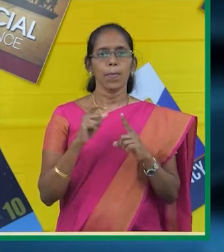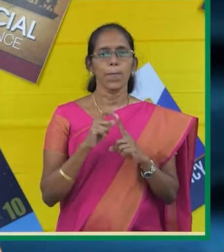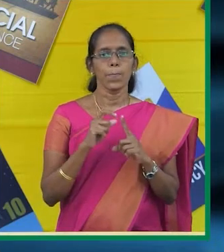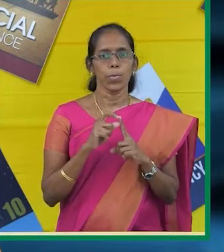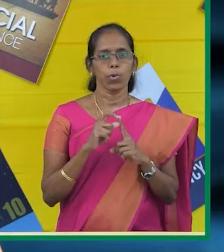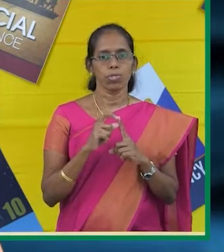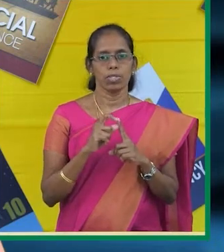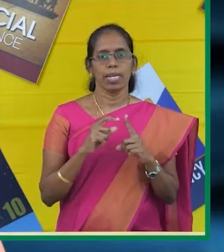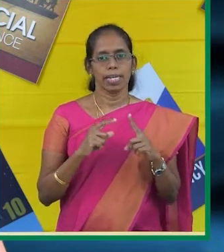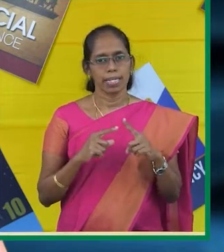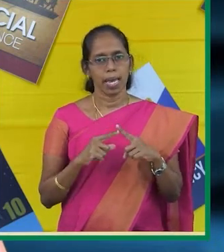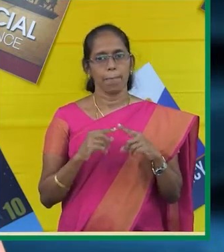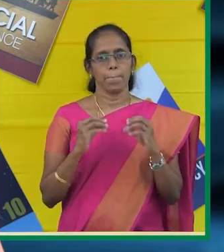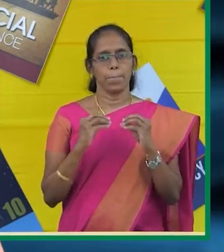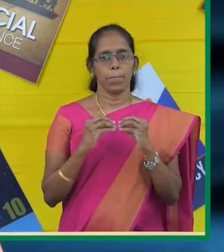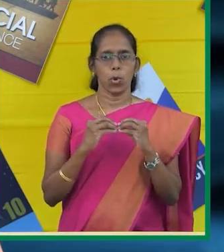pros la